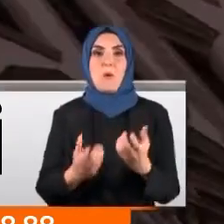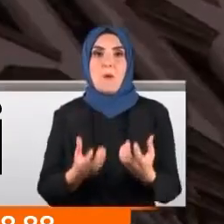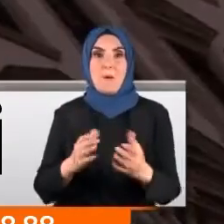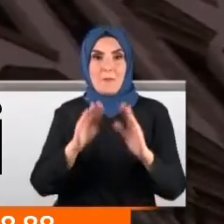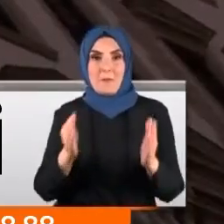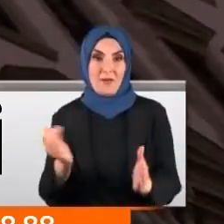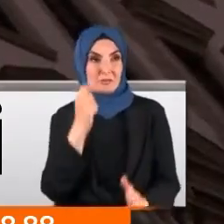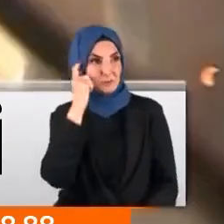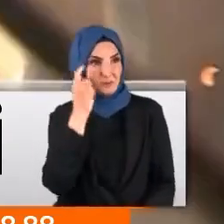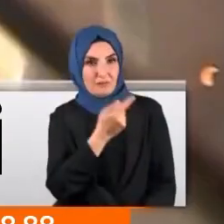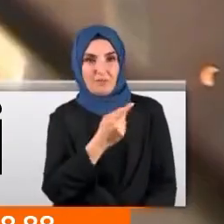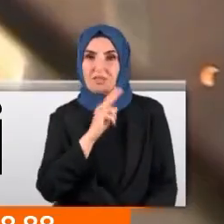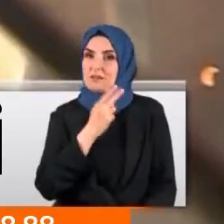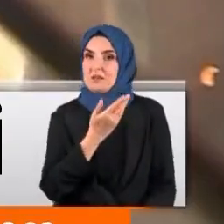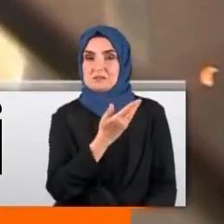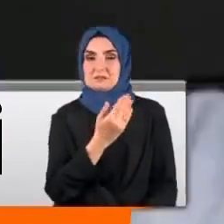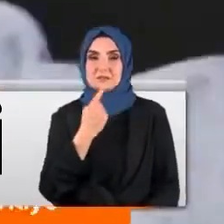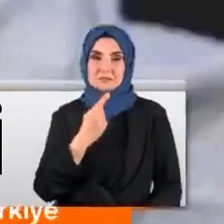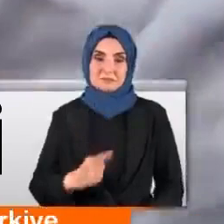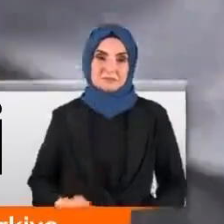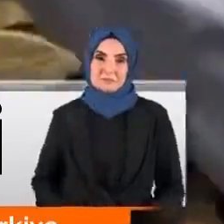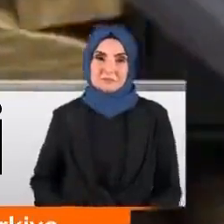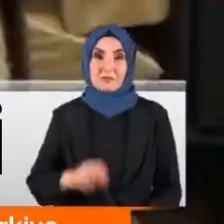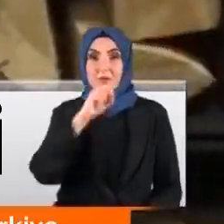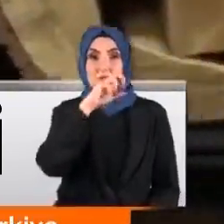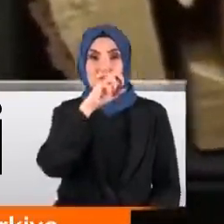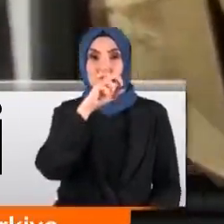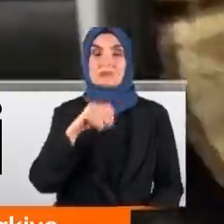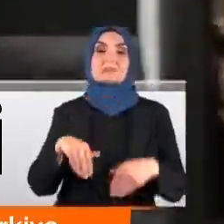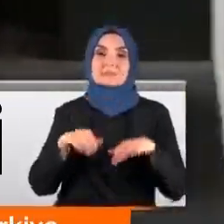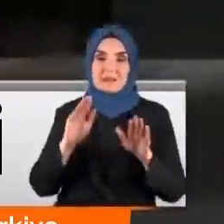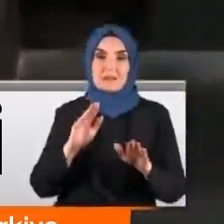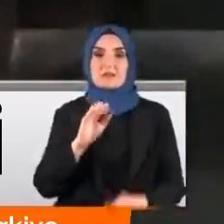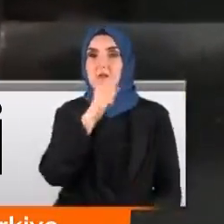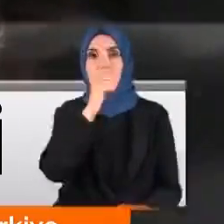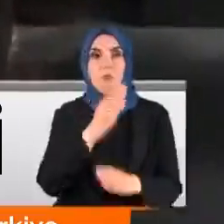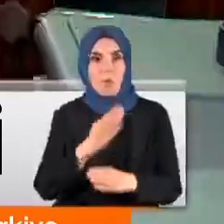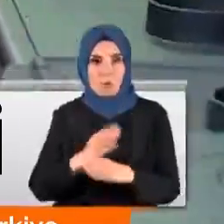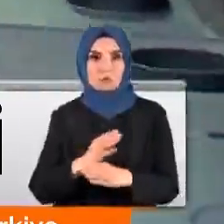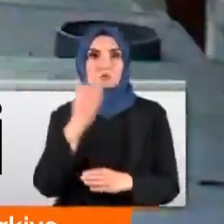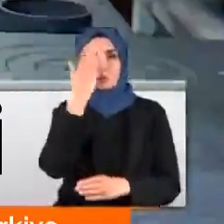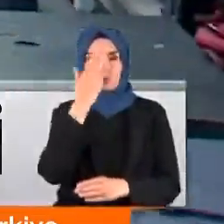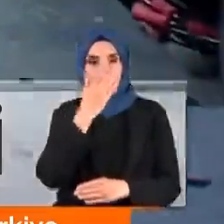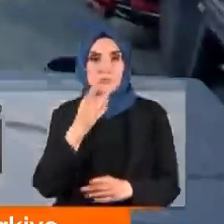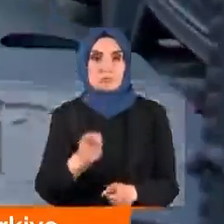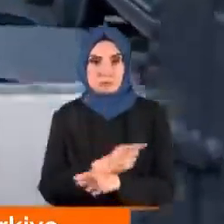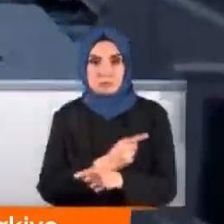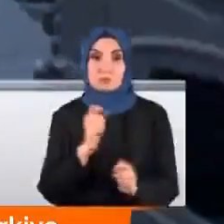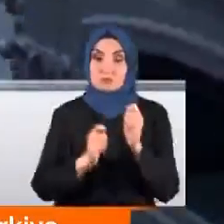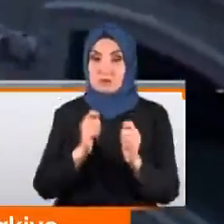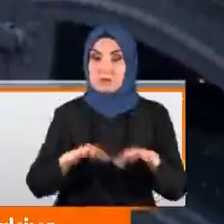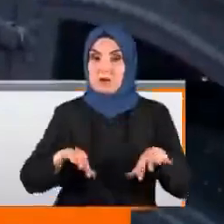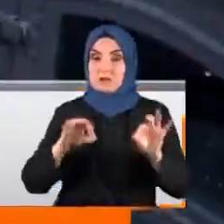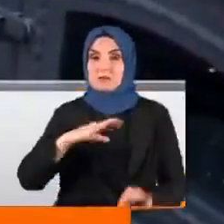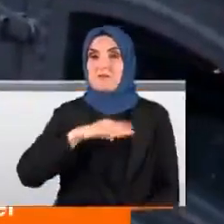hallerine. Enerji krizindeki Avrupa doğalgaz yerine odun ve kömür kullanmaya hazırlanıyor. Hal böyle olunca da Türkiye'den Avrupa'ya soba